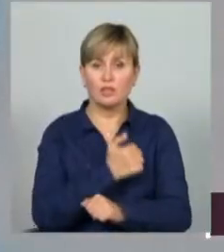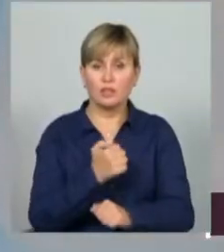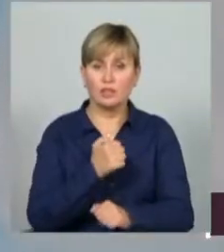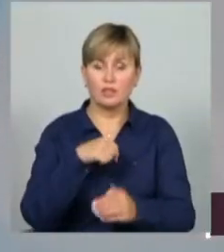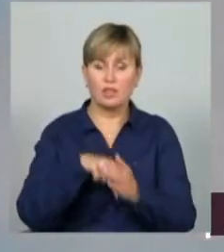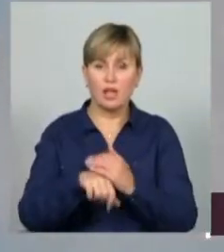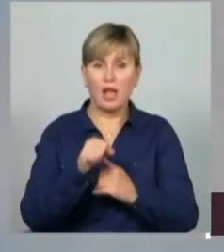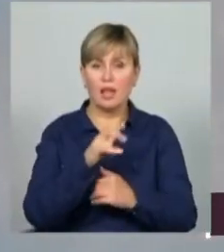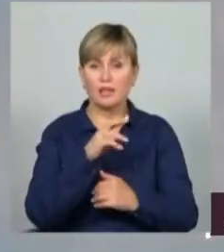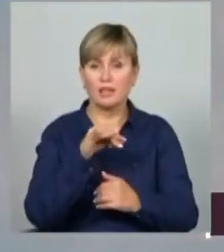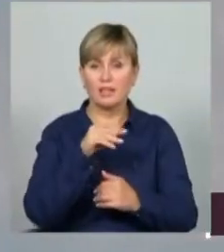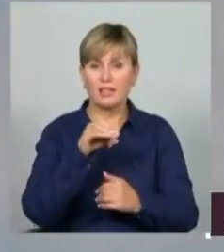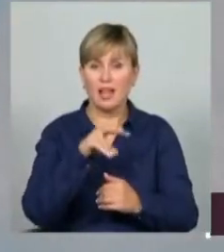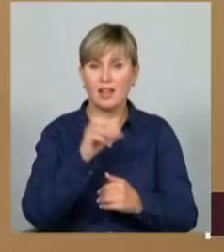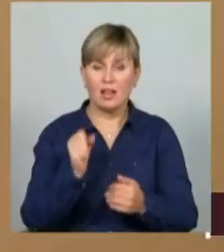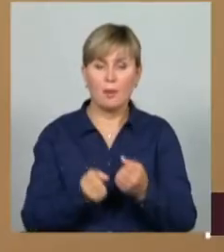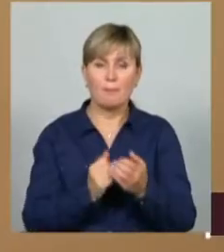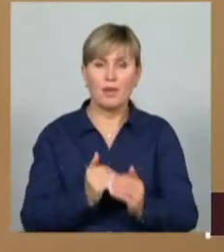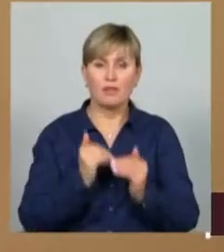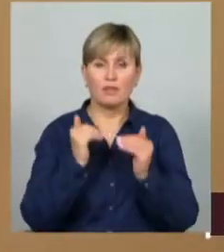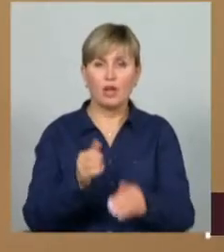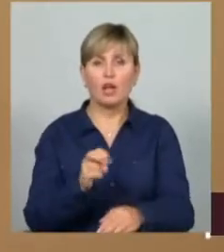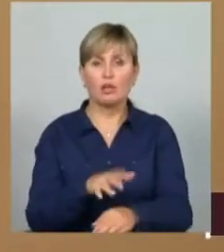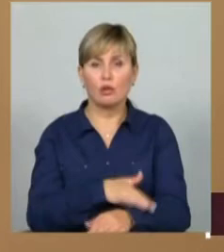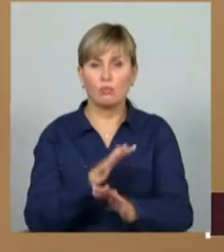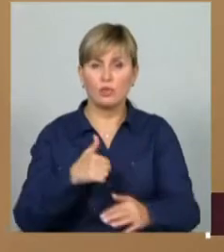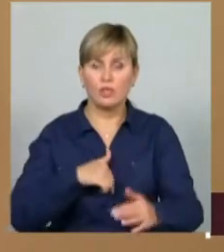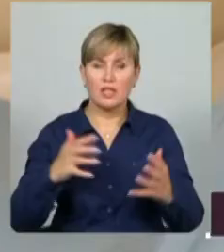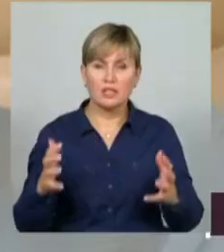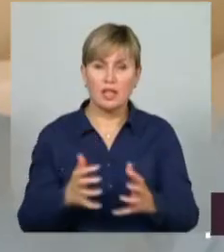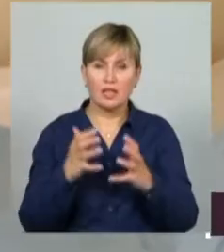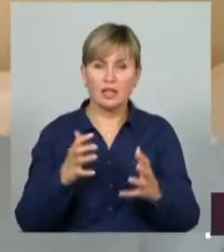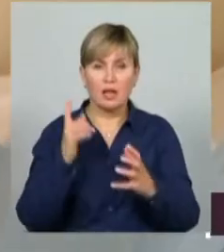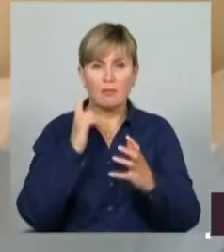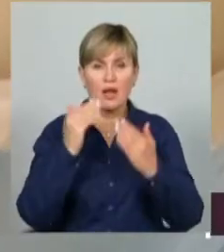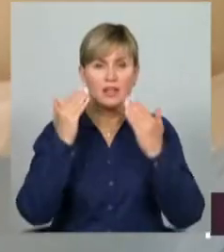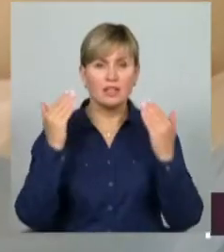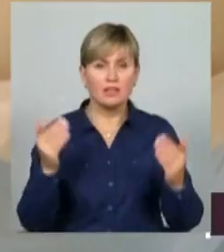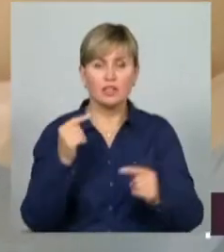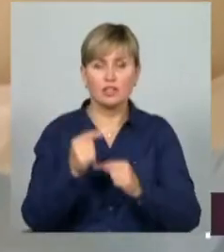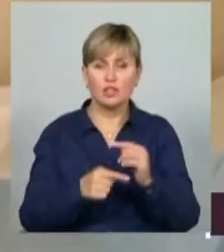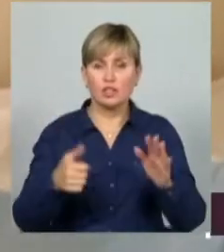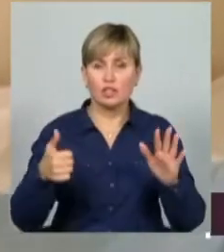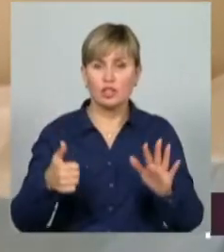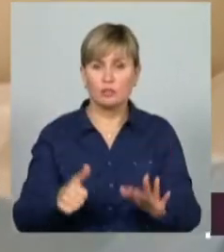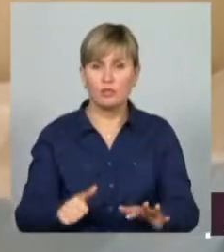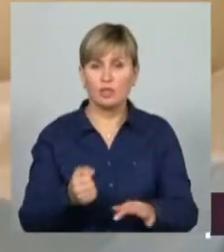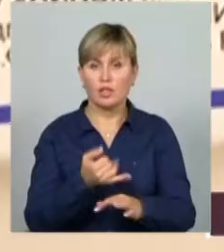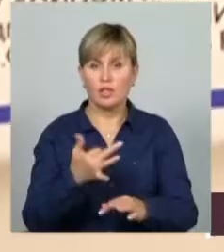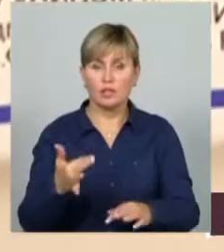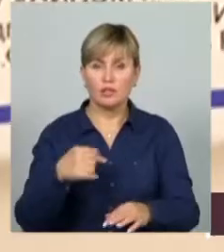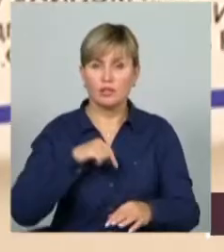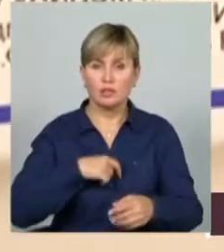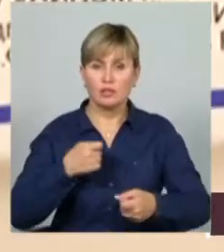антител в организме повышается. При этом, как долго они будут сохраняться у привитых пациентов, неизвестно. Через 6 месяцев количество